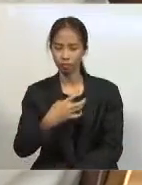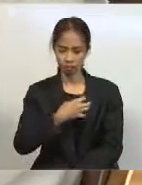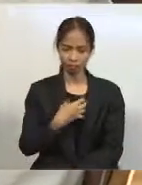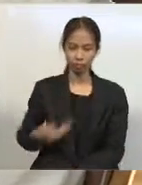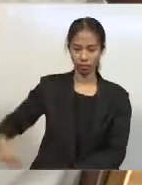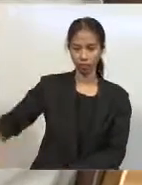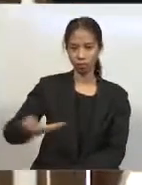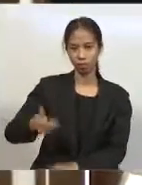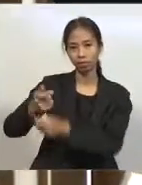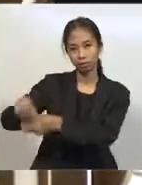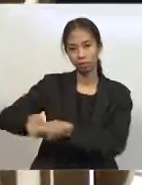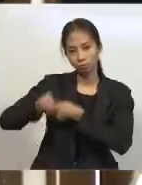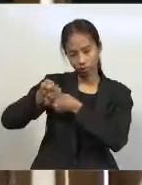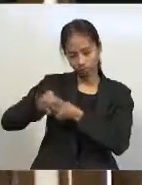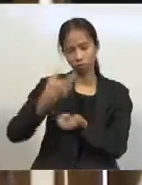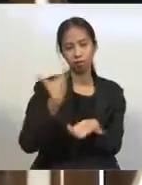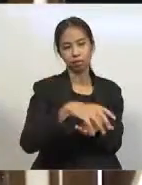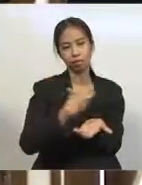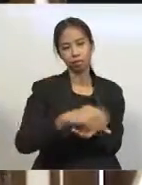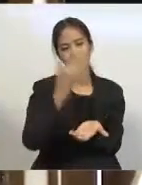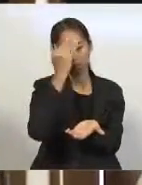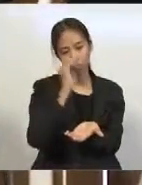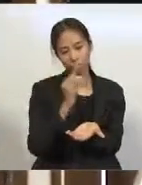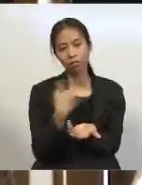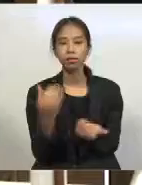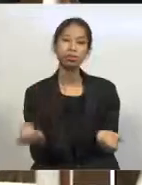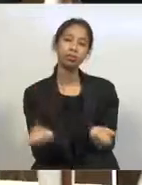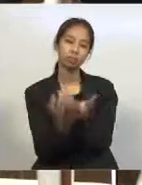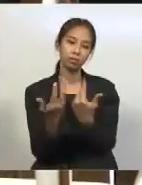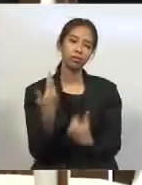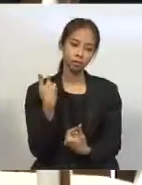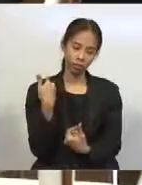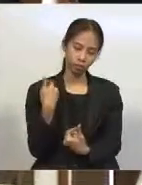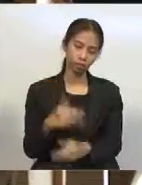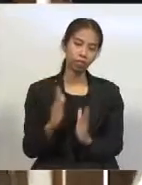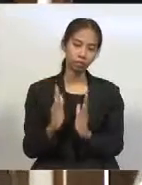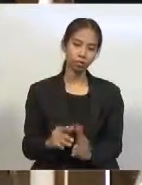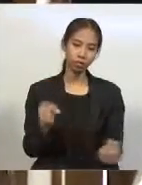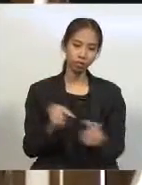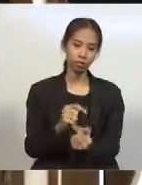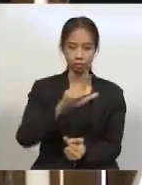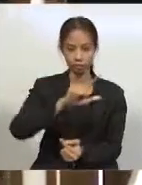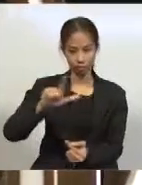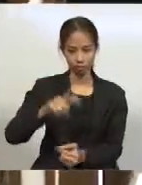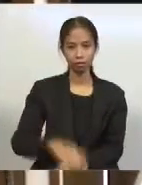กรก่อนที่จะมีการยกเลิกเพราะว่าจะส่งผลกระทบกับเกษตรกรนับล้านคนในประเทศค่ะ